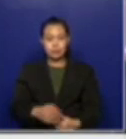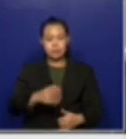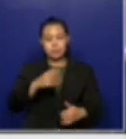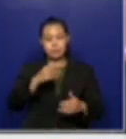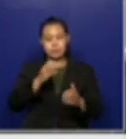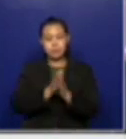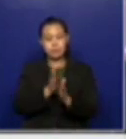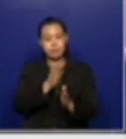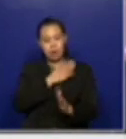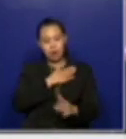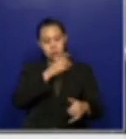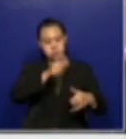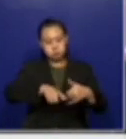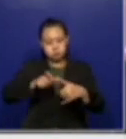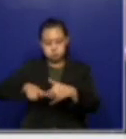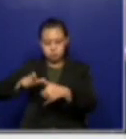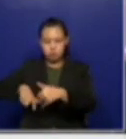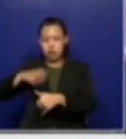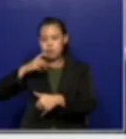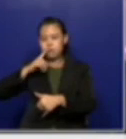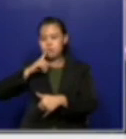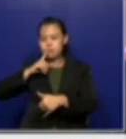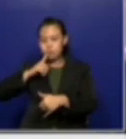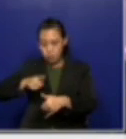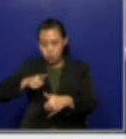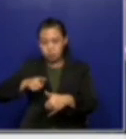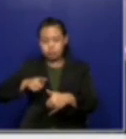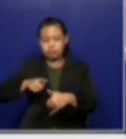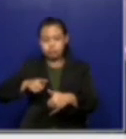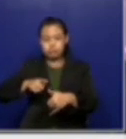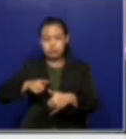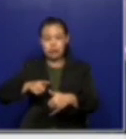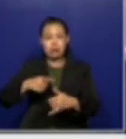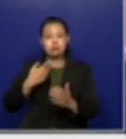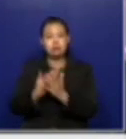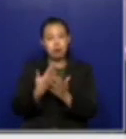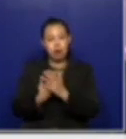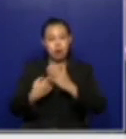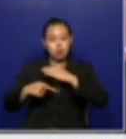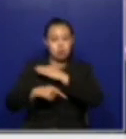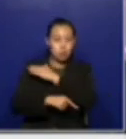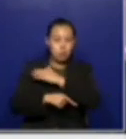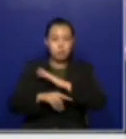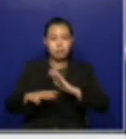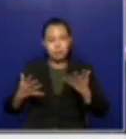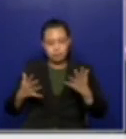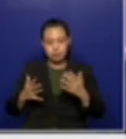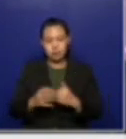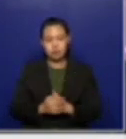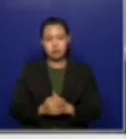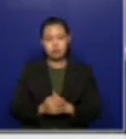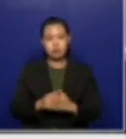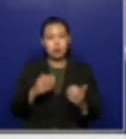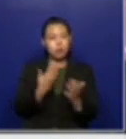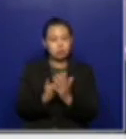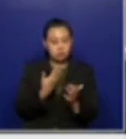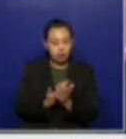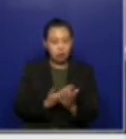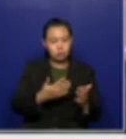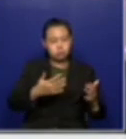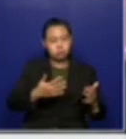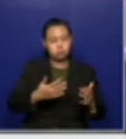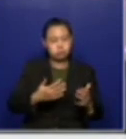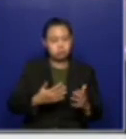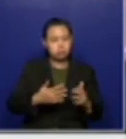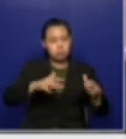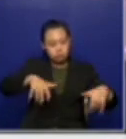ตไม่ได้นำเงินไปใช้อย่างอื่นแต่นำเงินมาแก่ประโยชน์แก่พระพุทธศาสนาประชาชนประเ